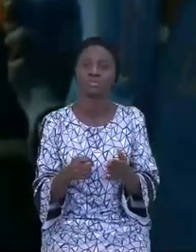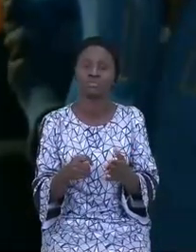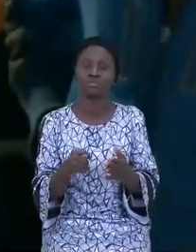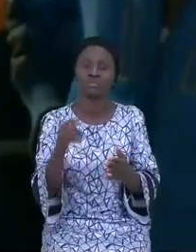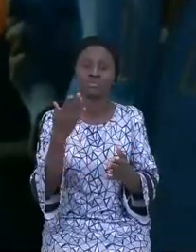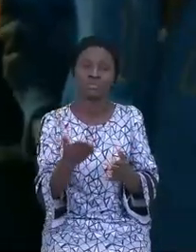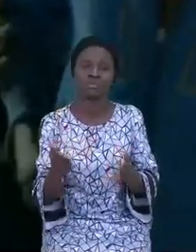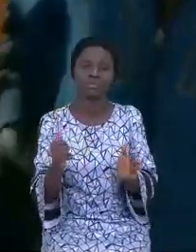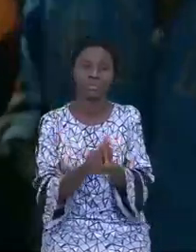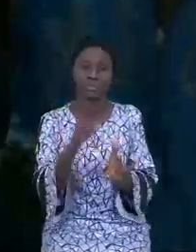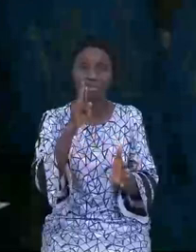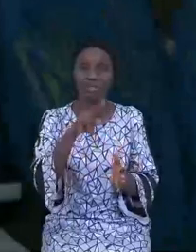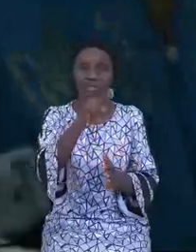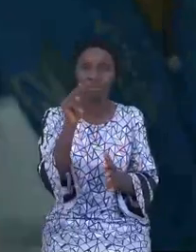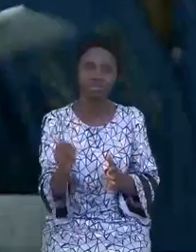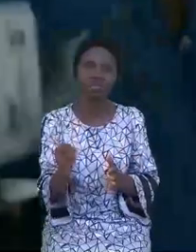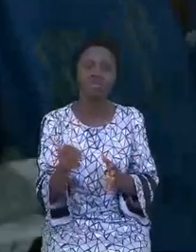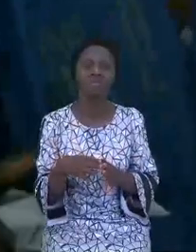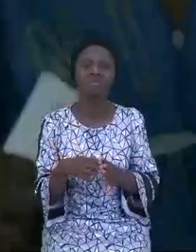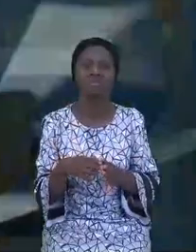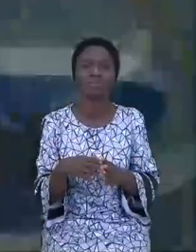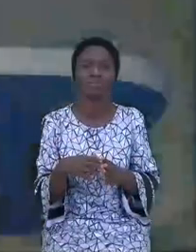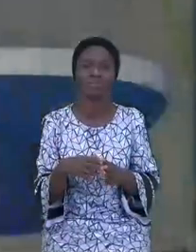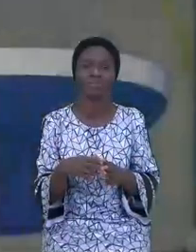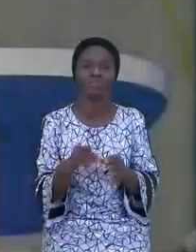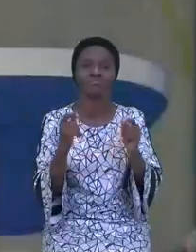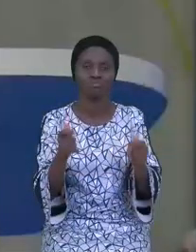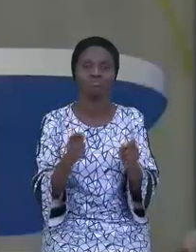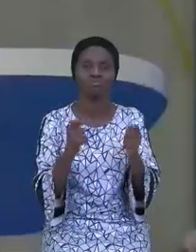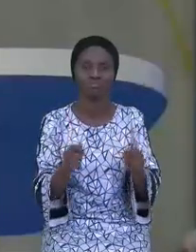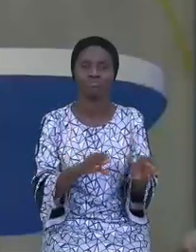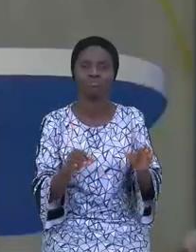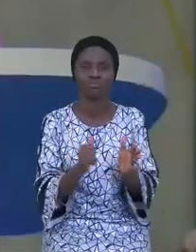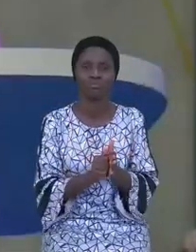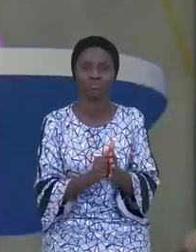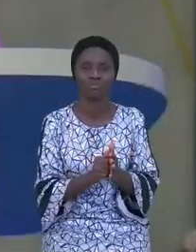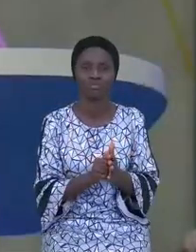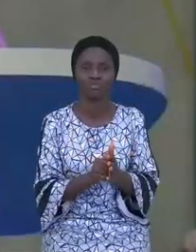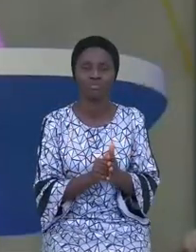recevoir, donc donner tous les détails, comme l'homme de Dieu est là pour nous.